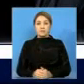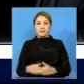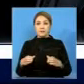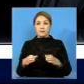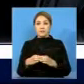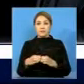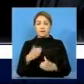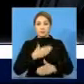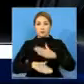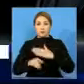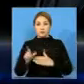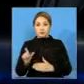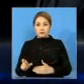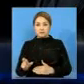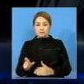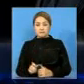бойынша мүгедектер